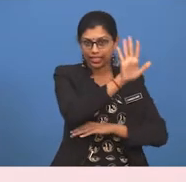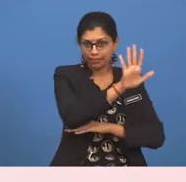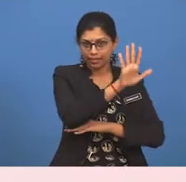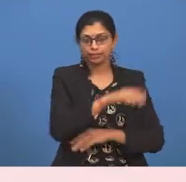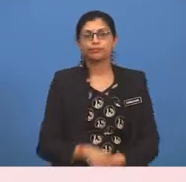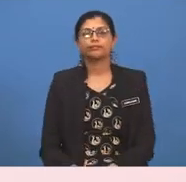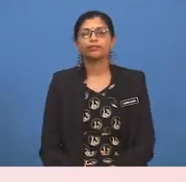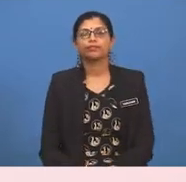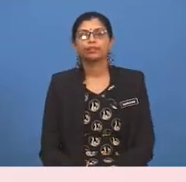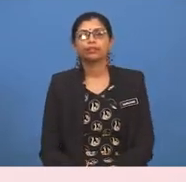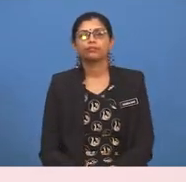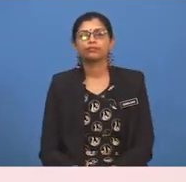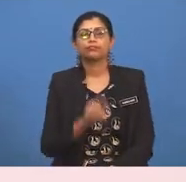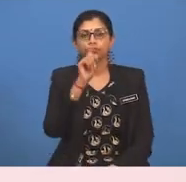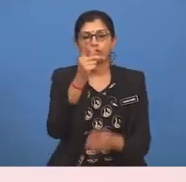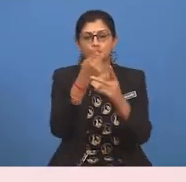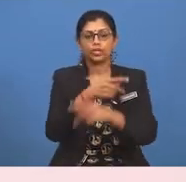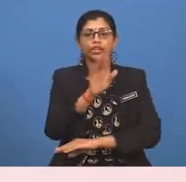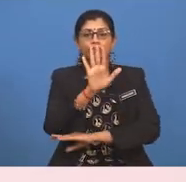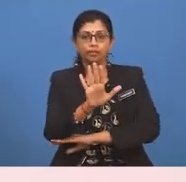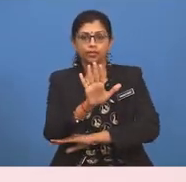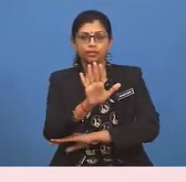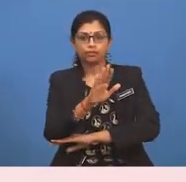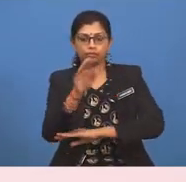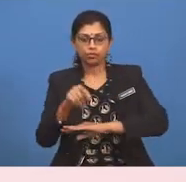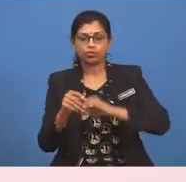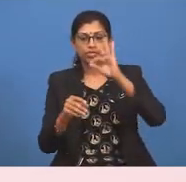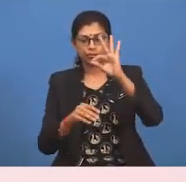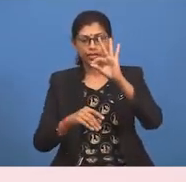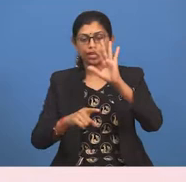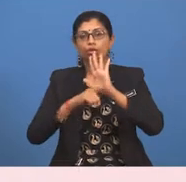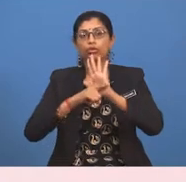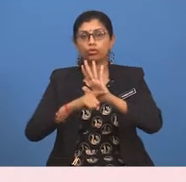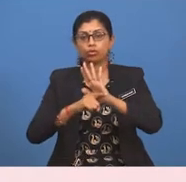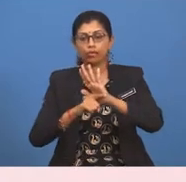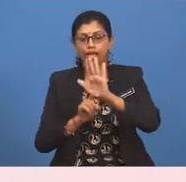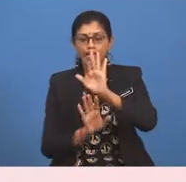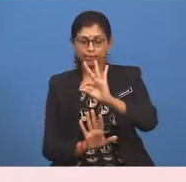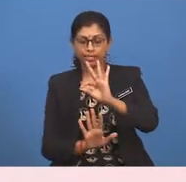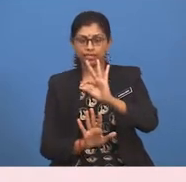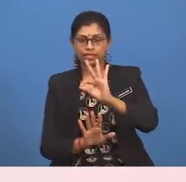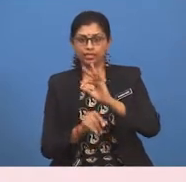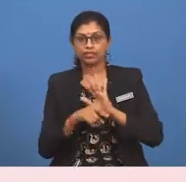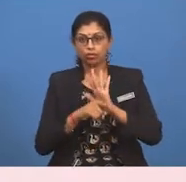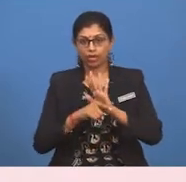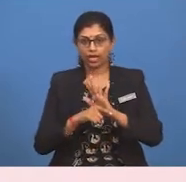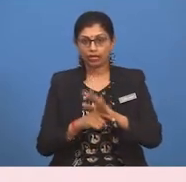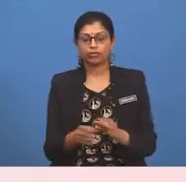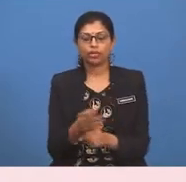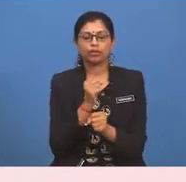1 di atas darab dengan 5 menghasilkan 5